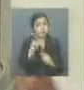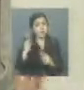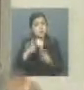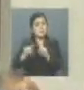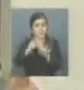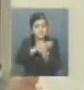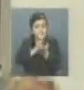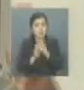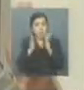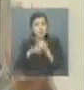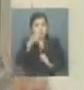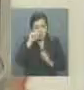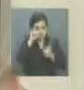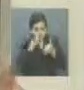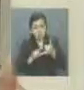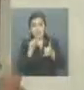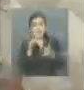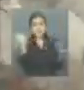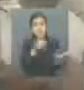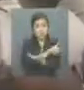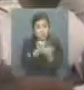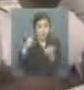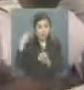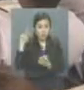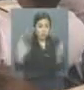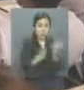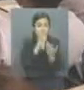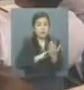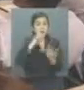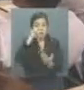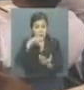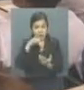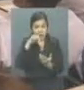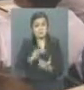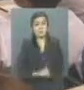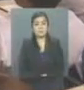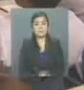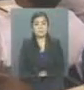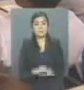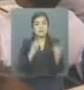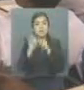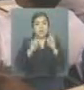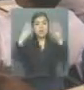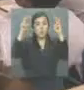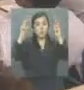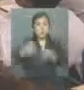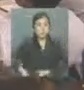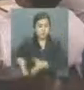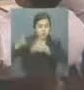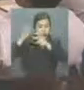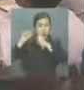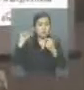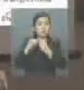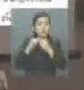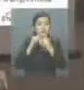ยเป็นคนดีของสังคมเป็นคนที่ทำประโยชน์ให้กับสังคม เสวนาย้อนมองประวัติศาสตร์เมื่อมุสลิมภารตะจ